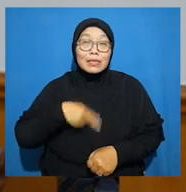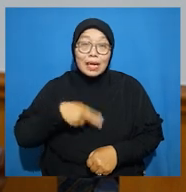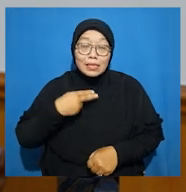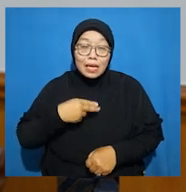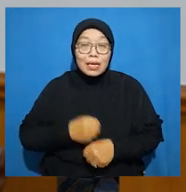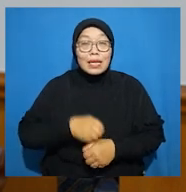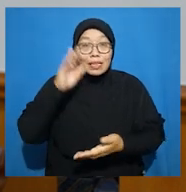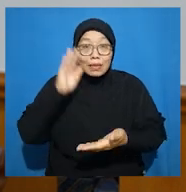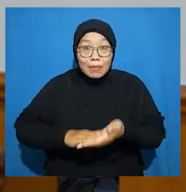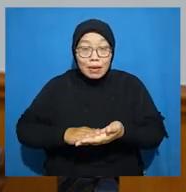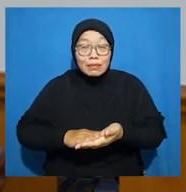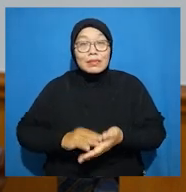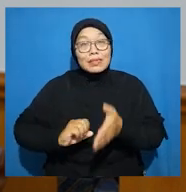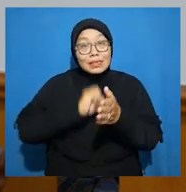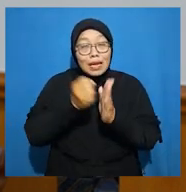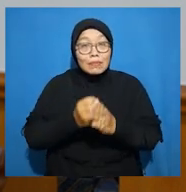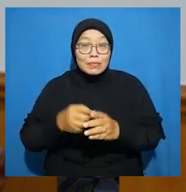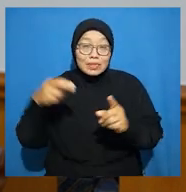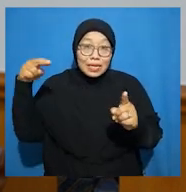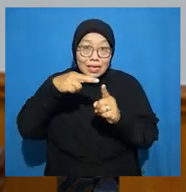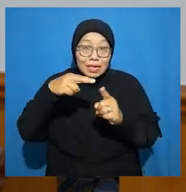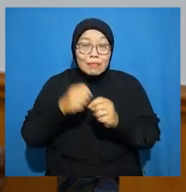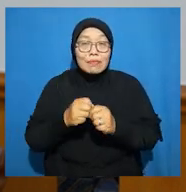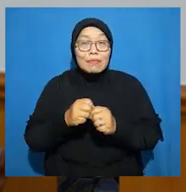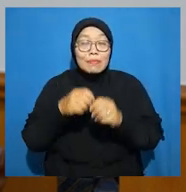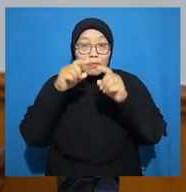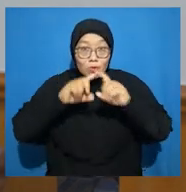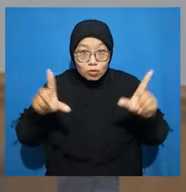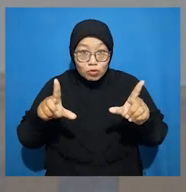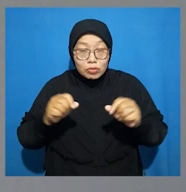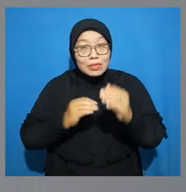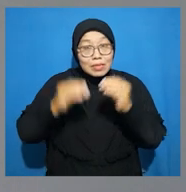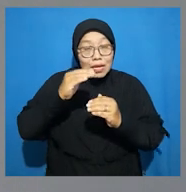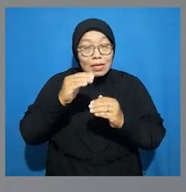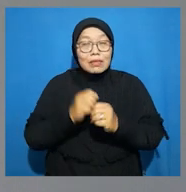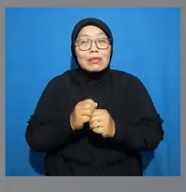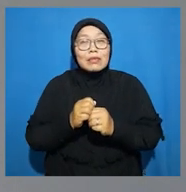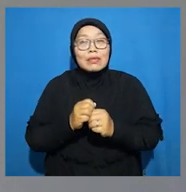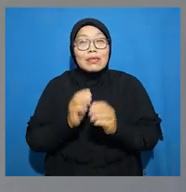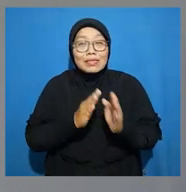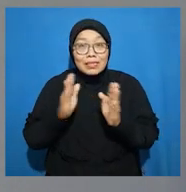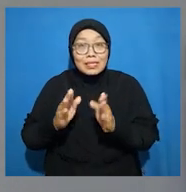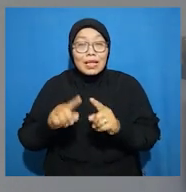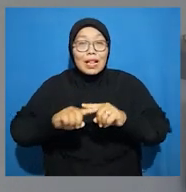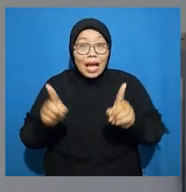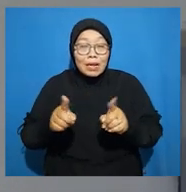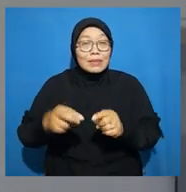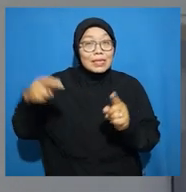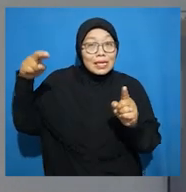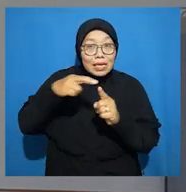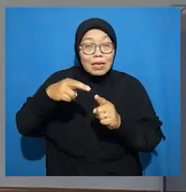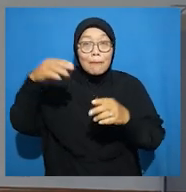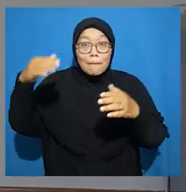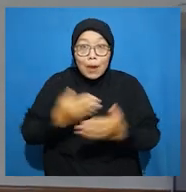para peserta didik menamatkan pendidikan dan meneruskan ke jenjang yang lebih tinggi. Di sisi lain, peserta didik baru juga telah